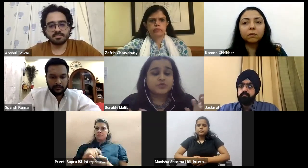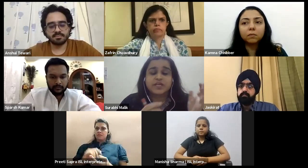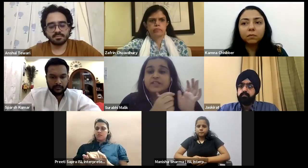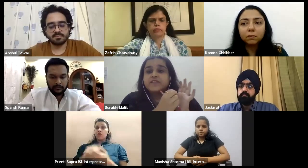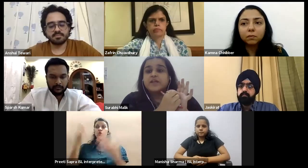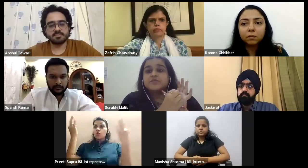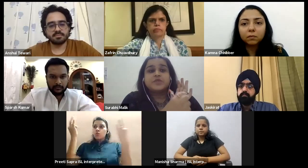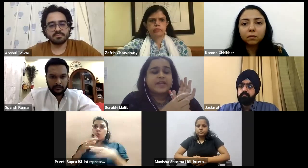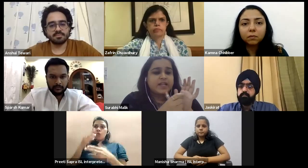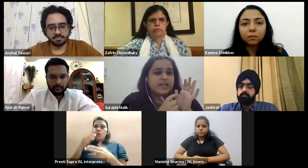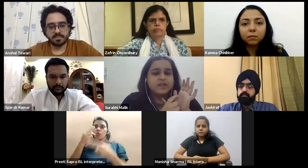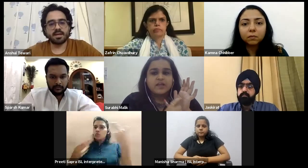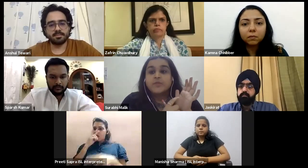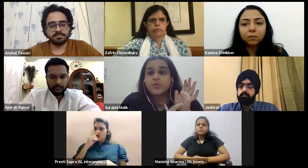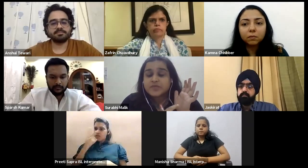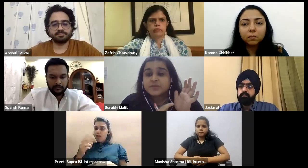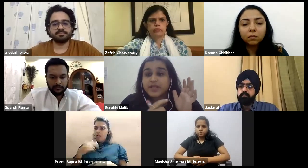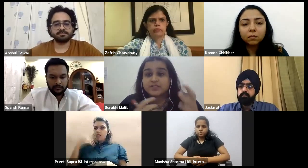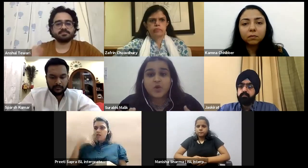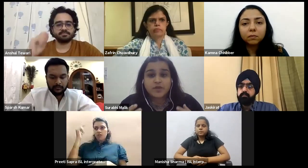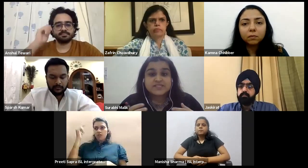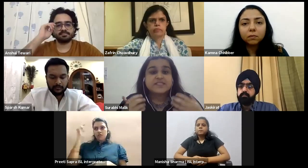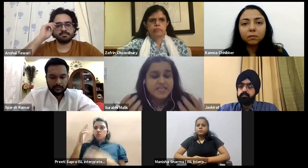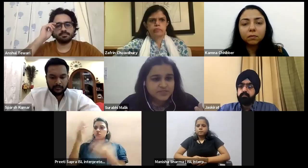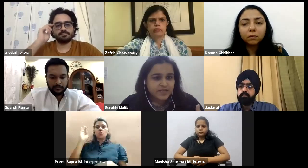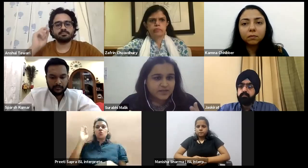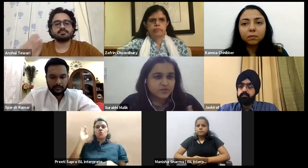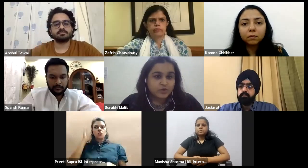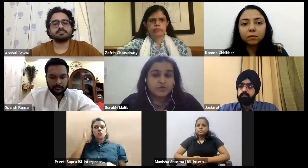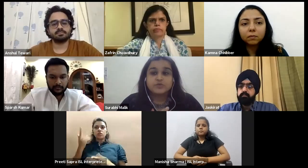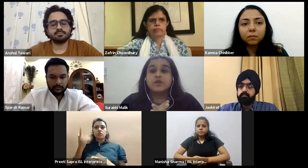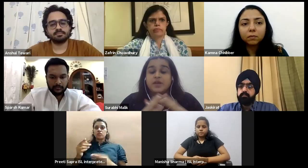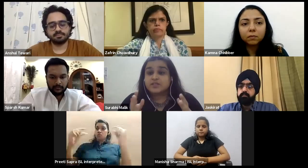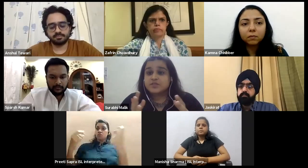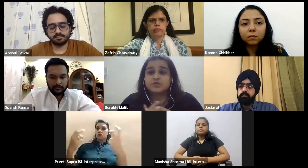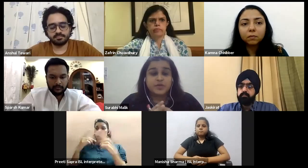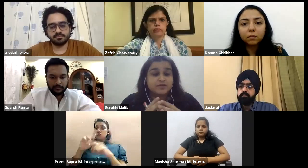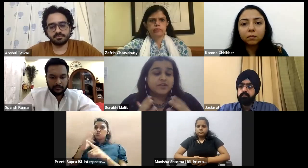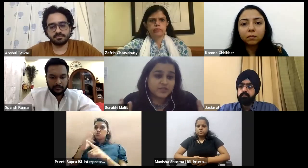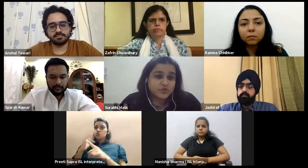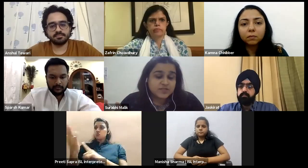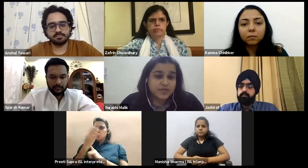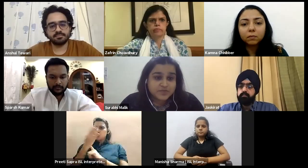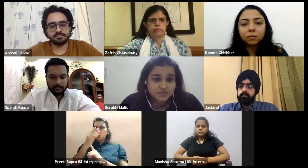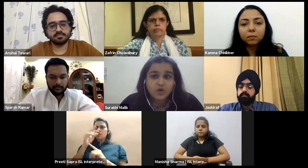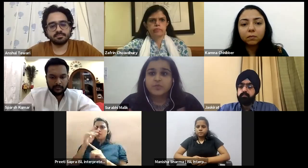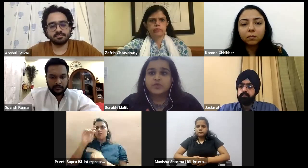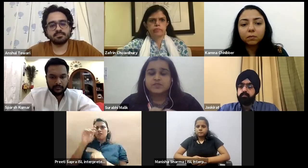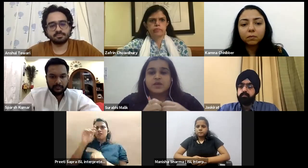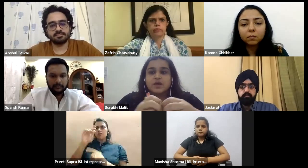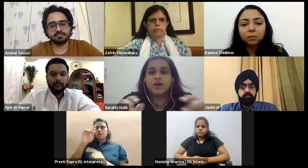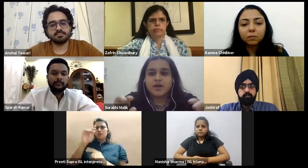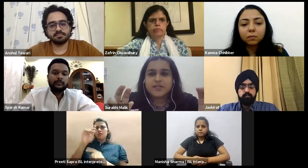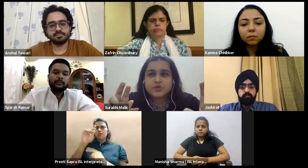कि वो news है. Anything that comes with a headline and probably some text along, it seems like it is not news. It is news, but it actually sometimes is not,